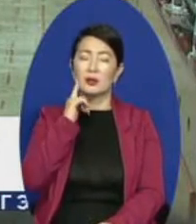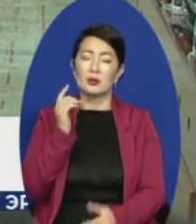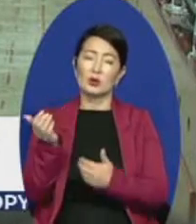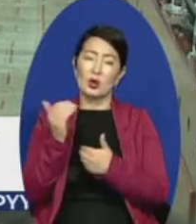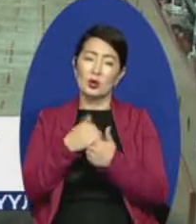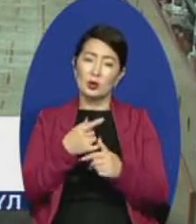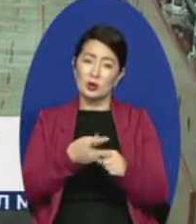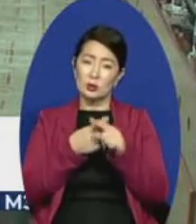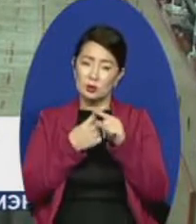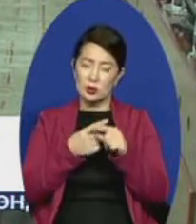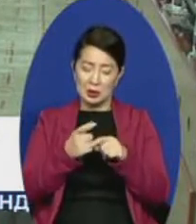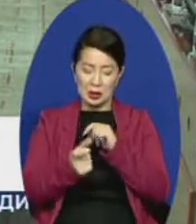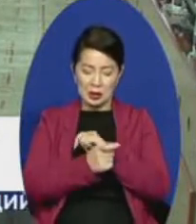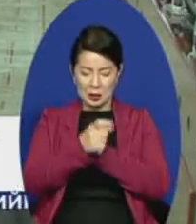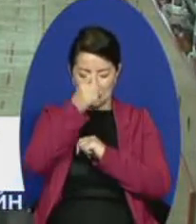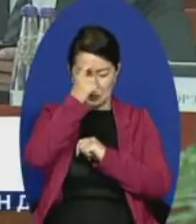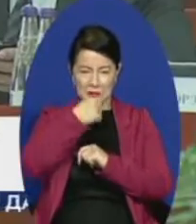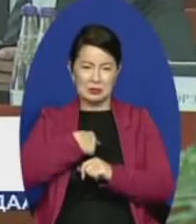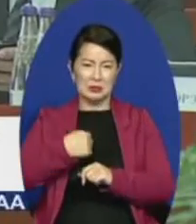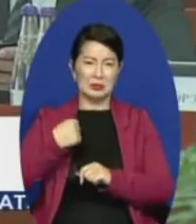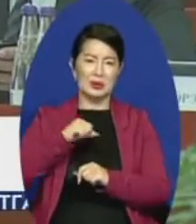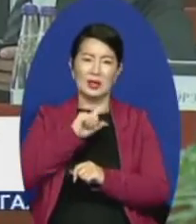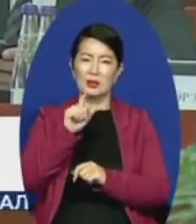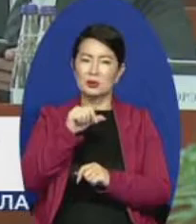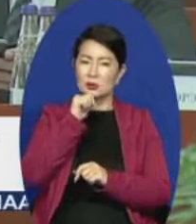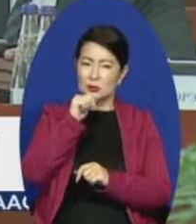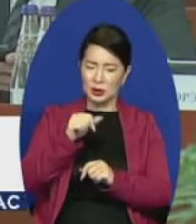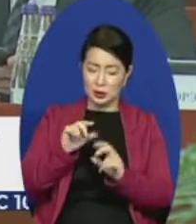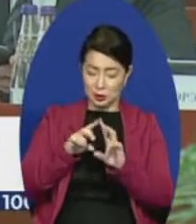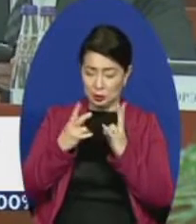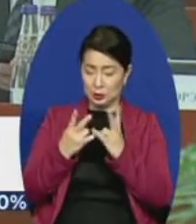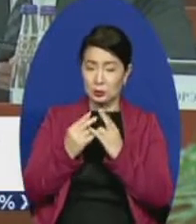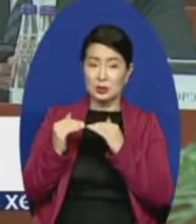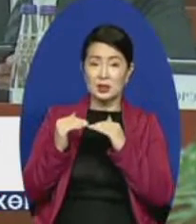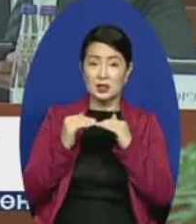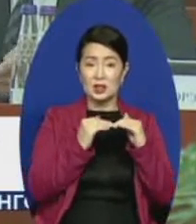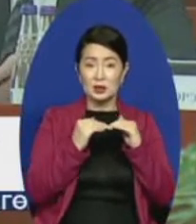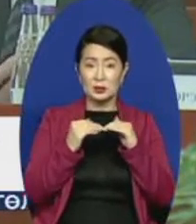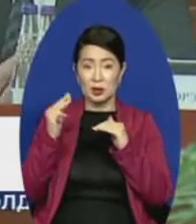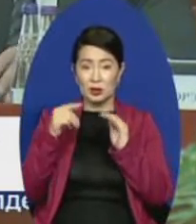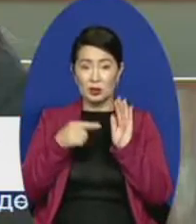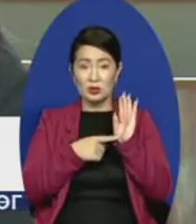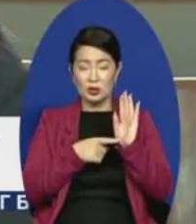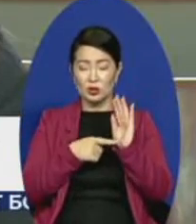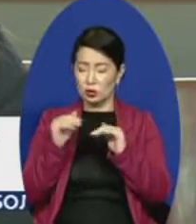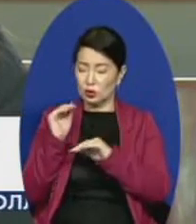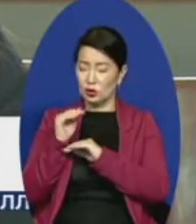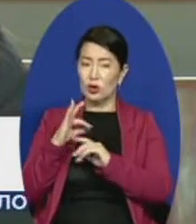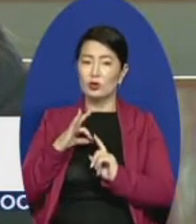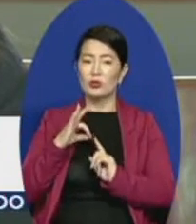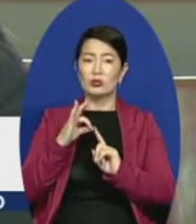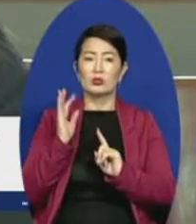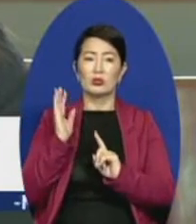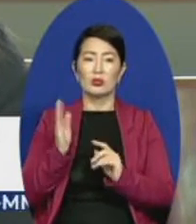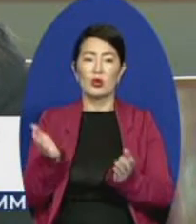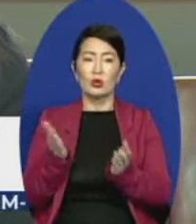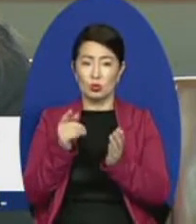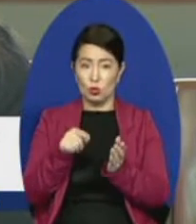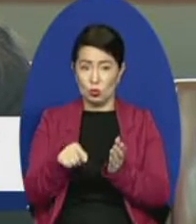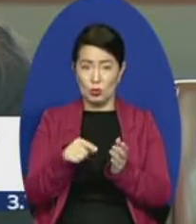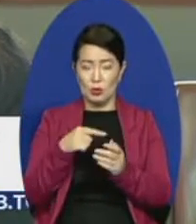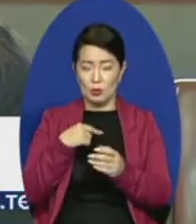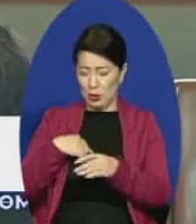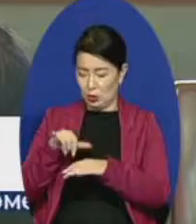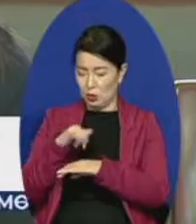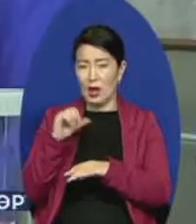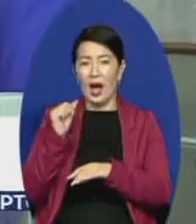оролцоог нэмэгдүүлэх нь эрх мэдлийн асуудал биш. Нийгэмд итгэж байдлыг тогтоож төлөөллийн парламентыг сонгодог байдлаар хөгжүүлэх явдал гэдгийг онцолж байгаа юм.